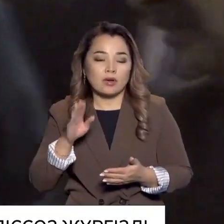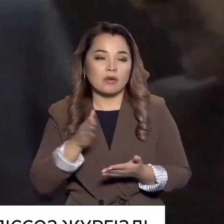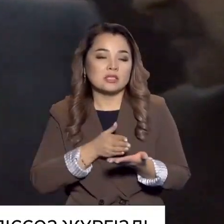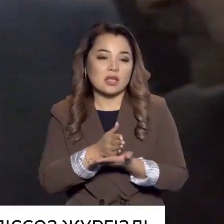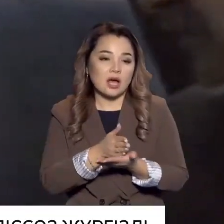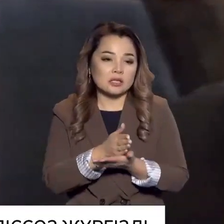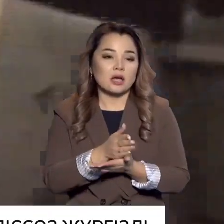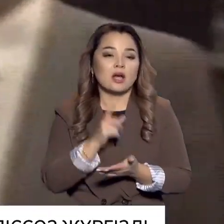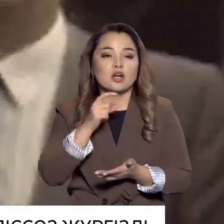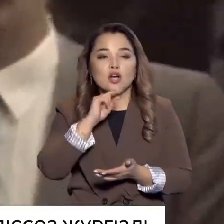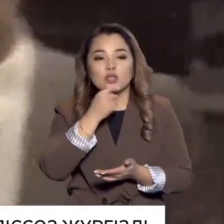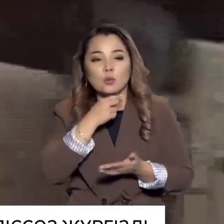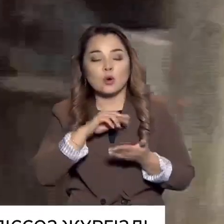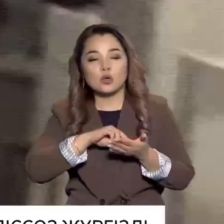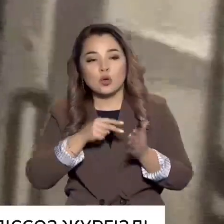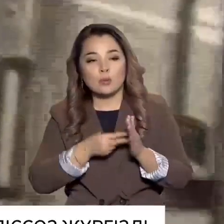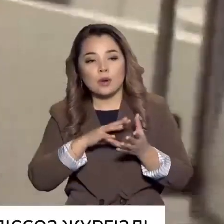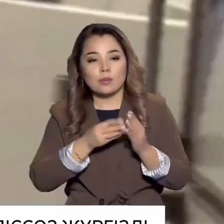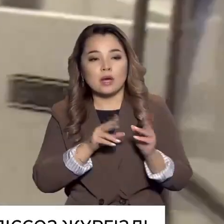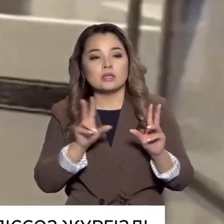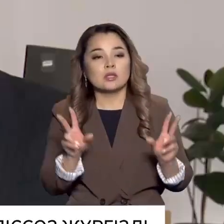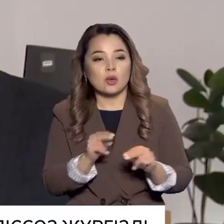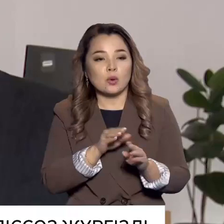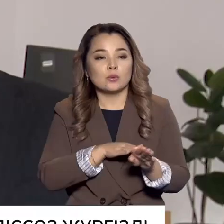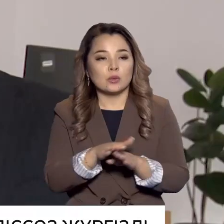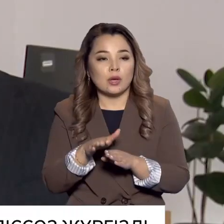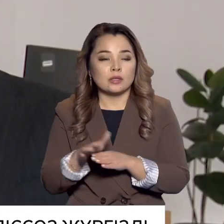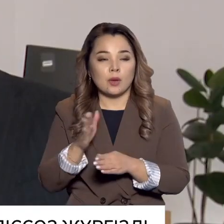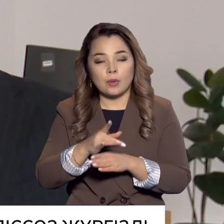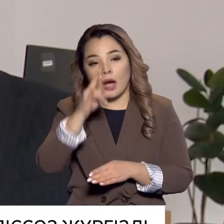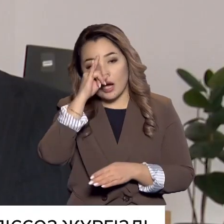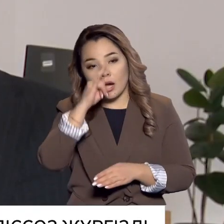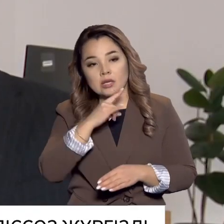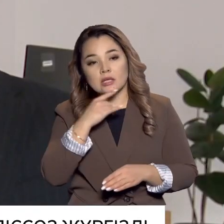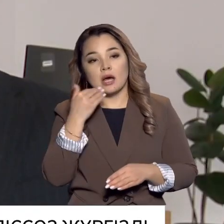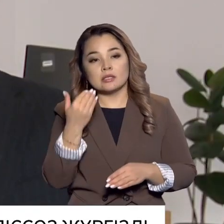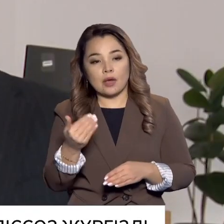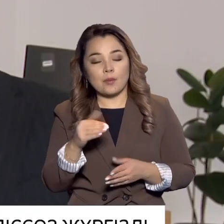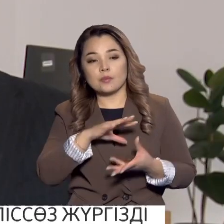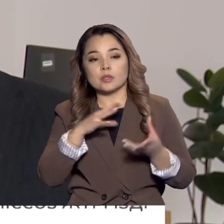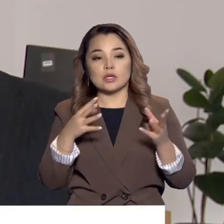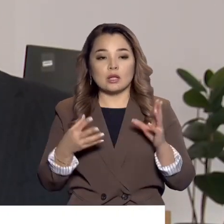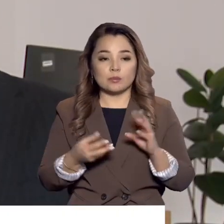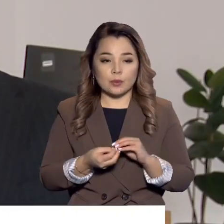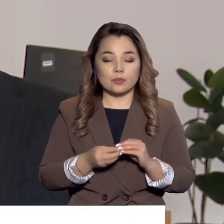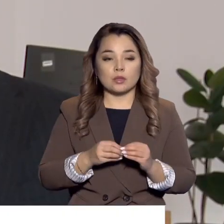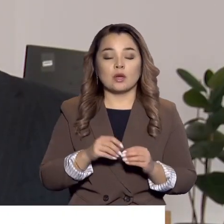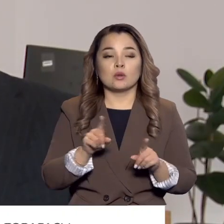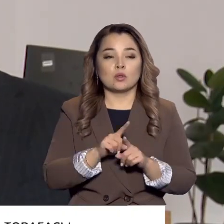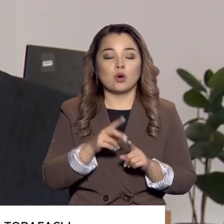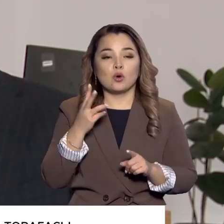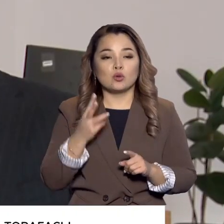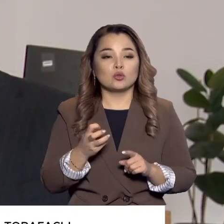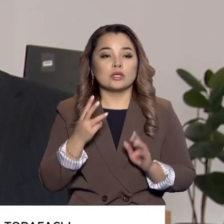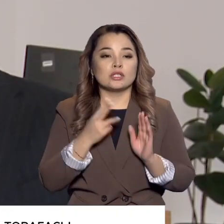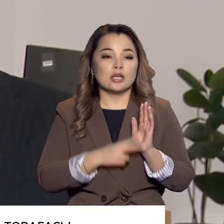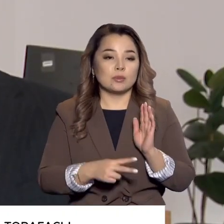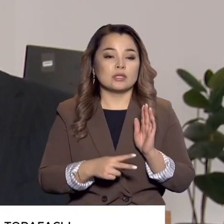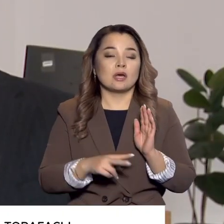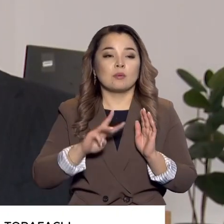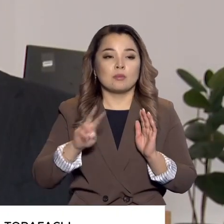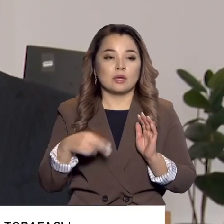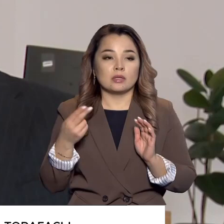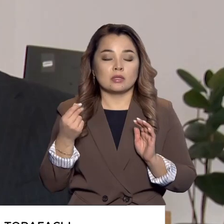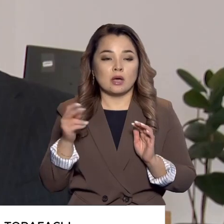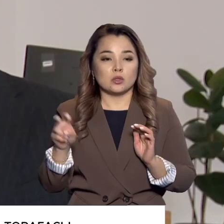және экономикалық жобалары сәтті жүзеге аса бастады. Қазақстанға жалпы көлемі 370 миллиардтан